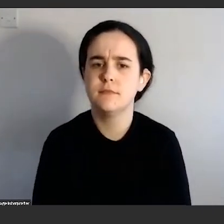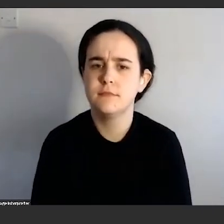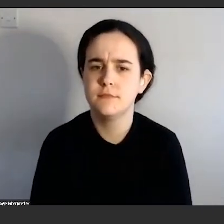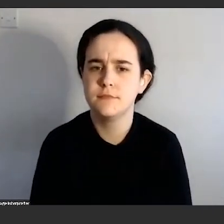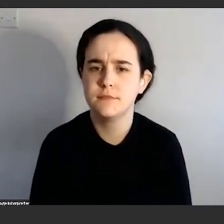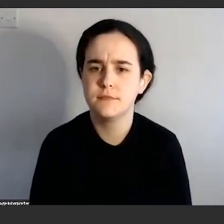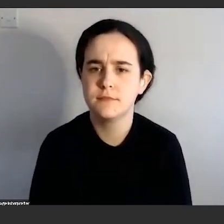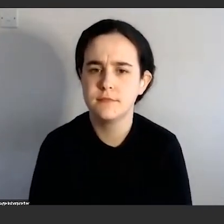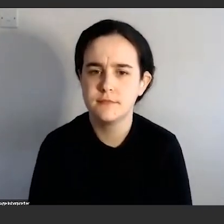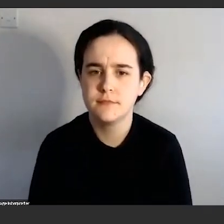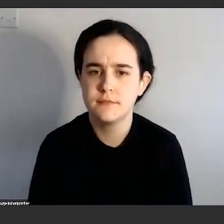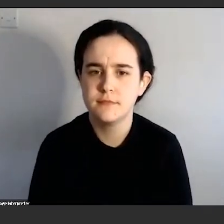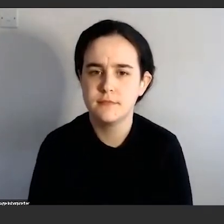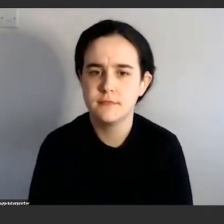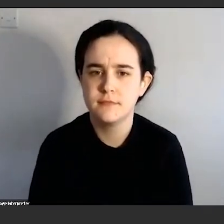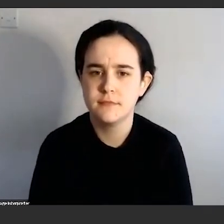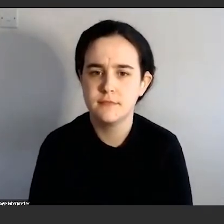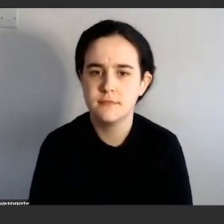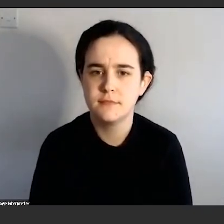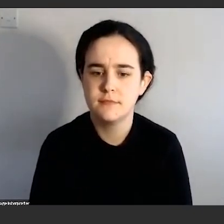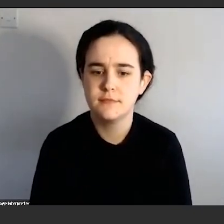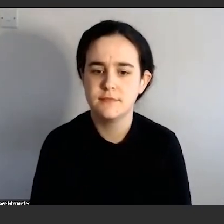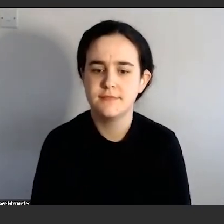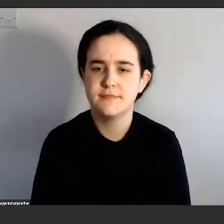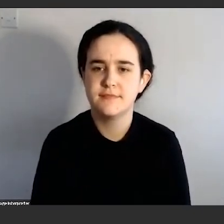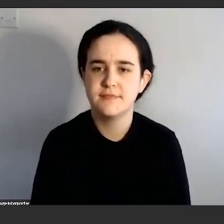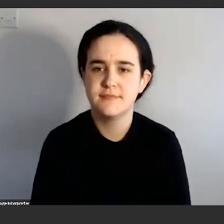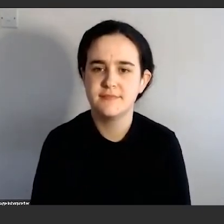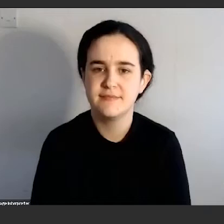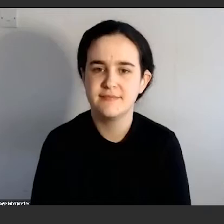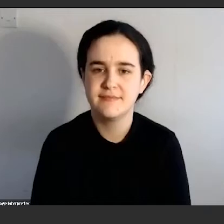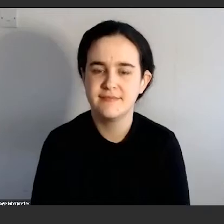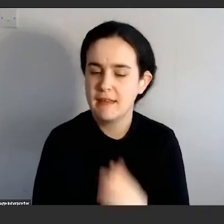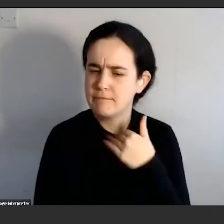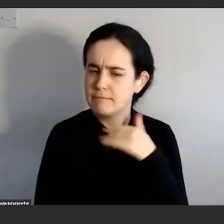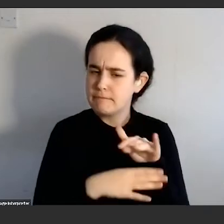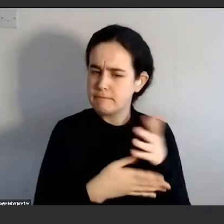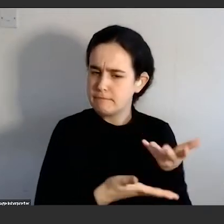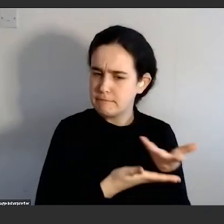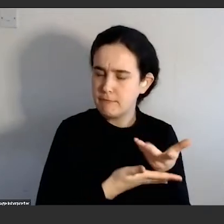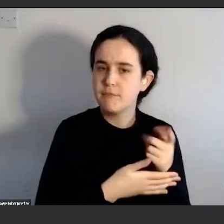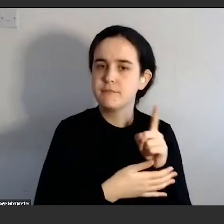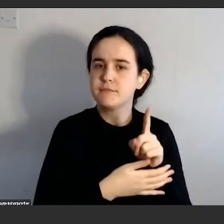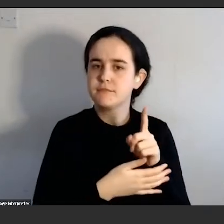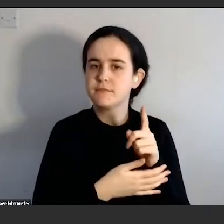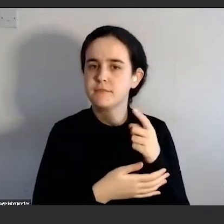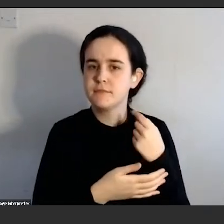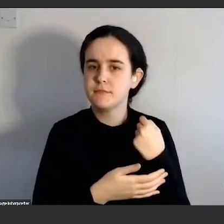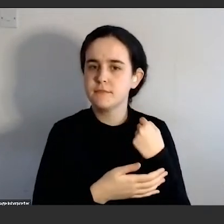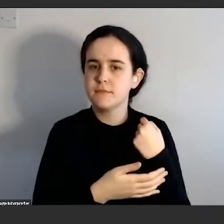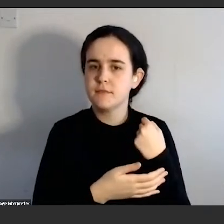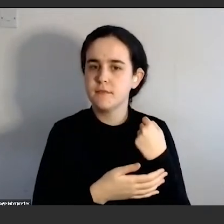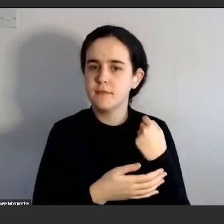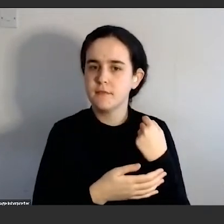מרגישה... זה גם מחמיאה לך על הקול שלך. אני מרגישה על הכל. אני מרגישה שיש לי אחריות מאוד מאוד גדולה. אבל קודם כל,